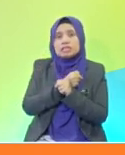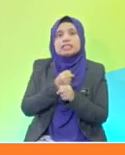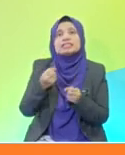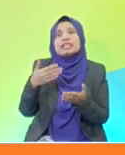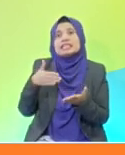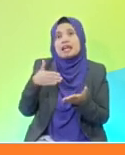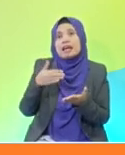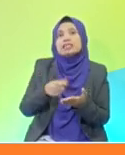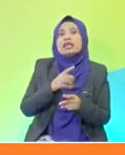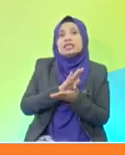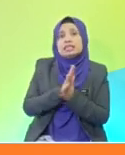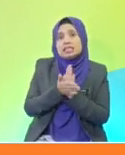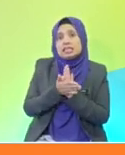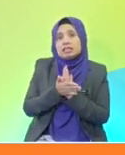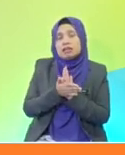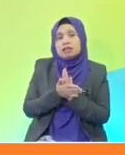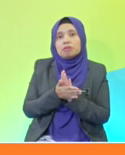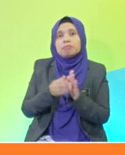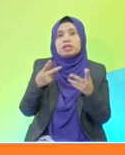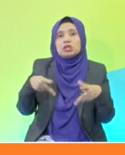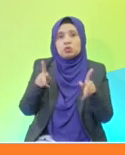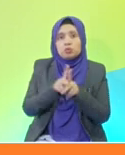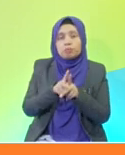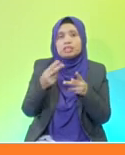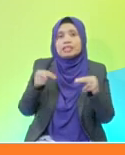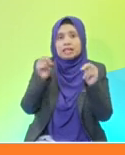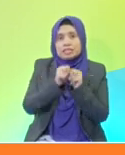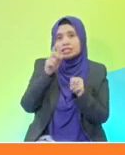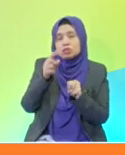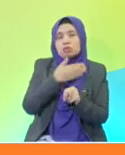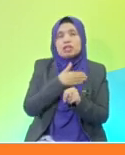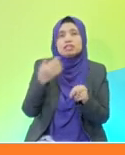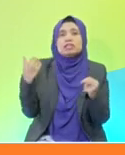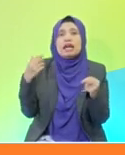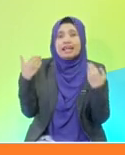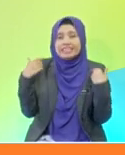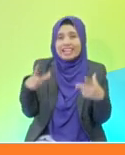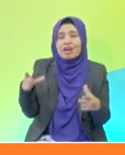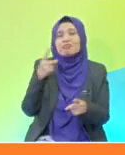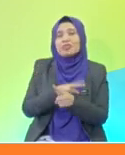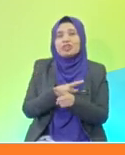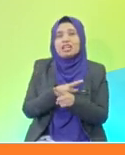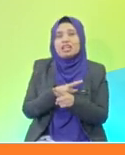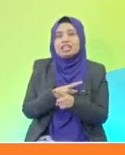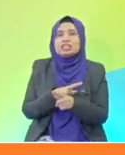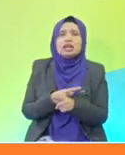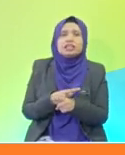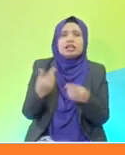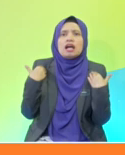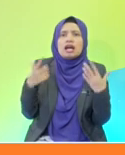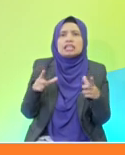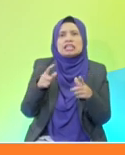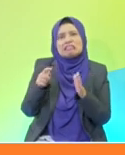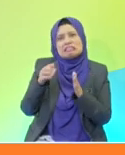Calung kepilih sebagai pernyataan satu adalah betul yang kedua kehendak manusia dan berbeda-beda antara